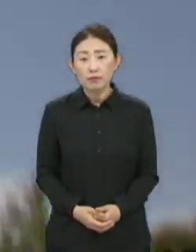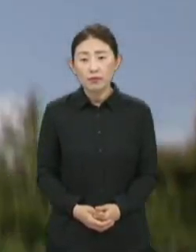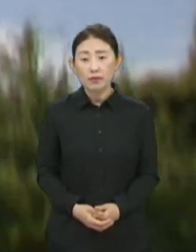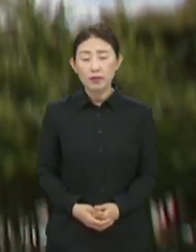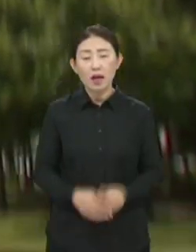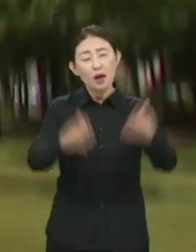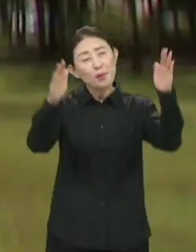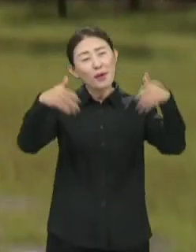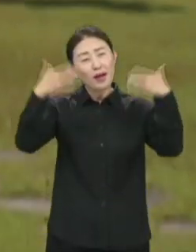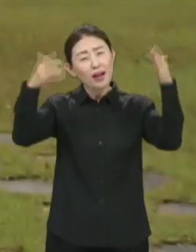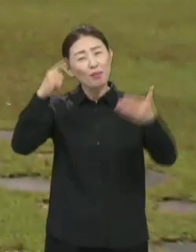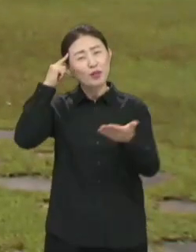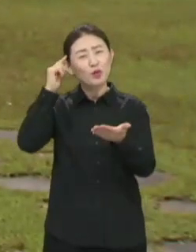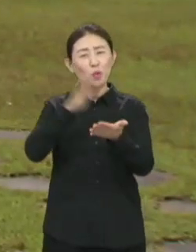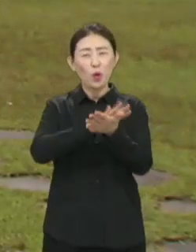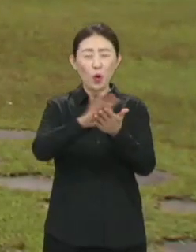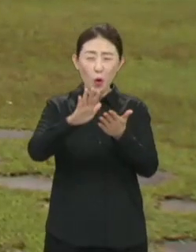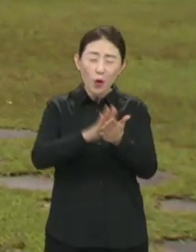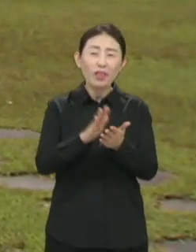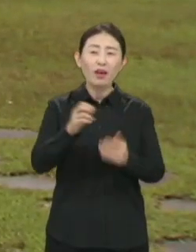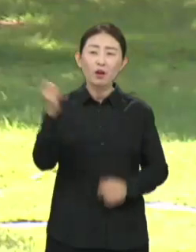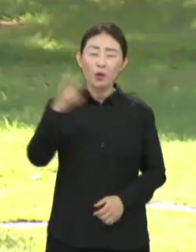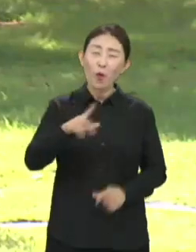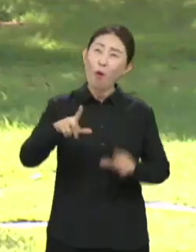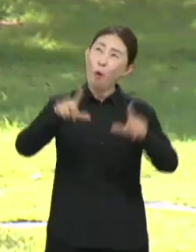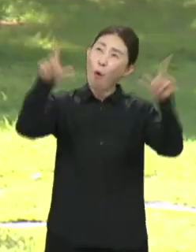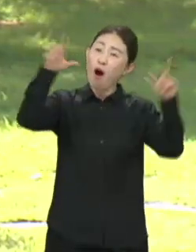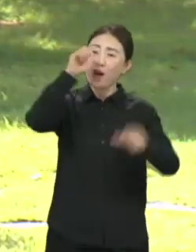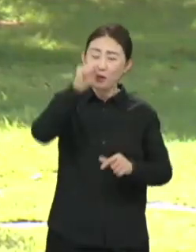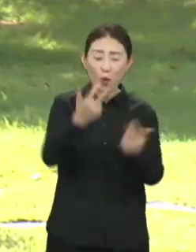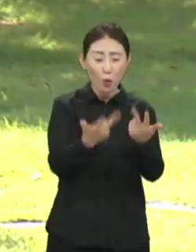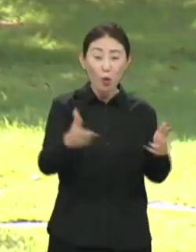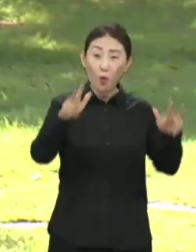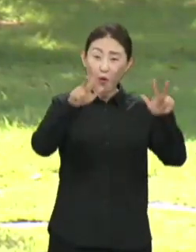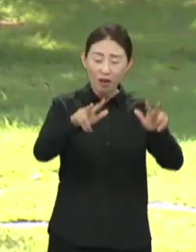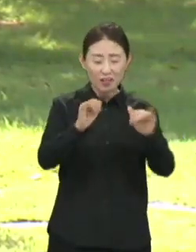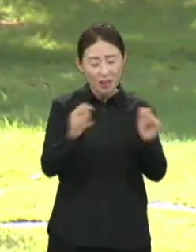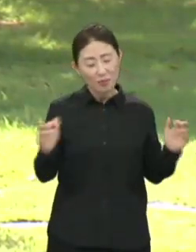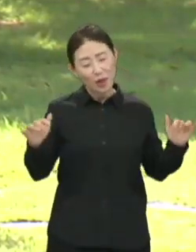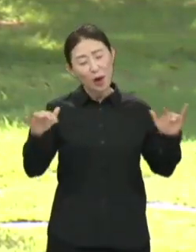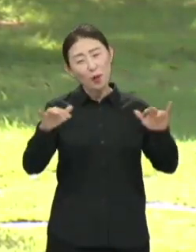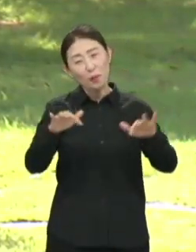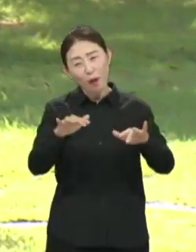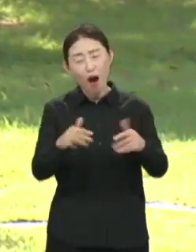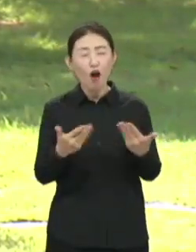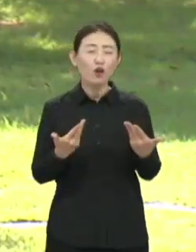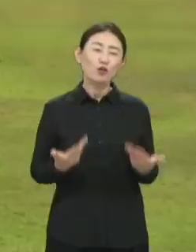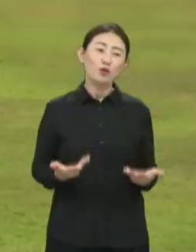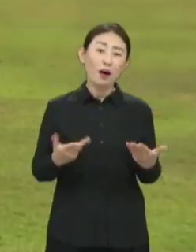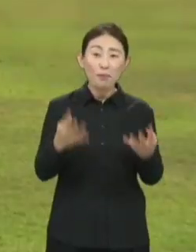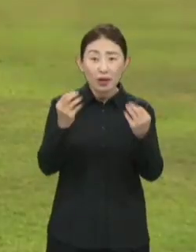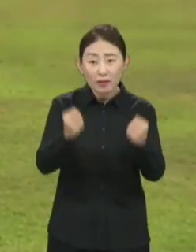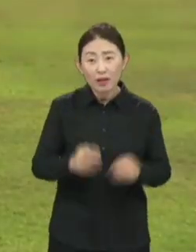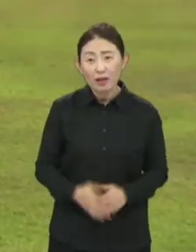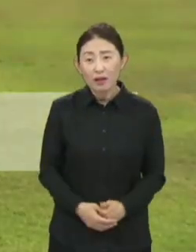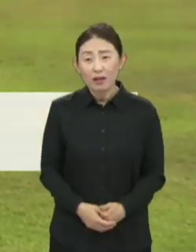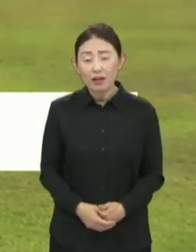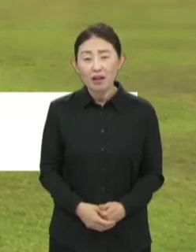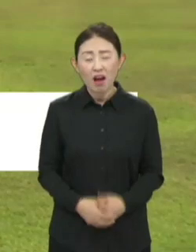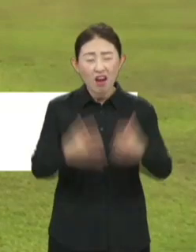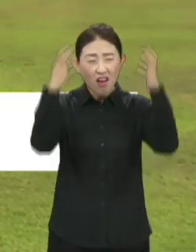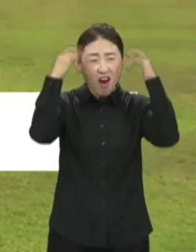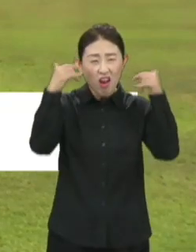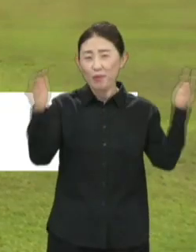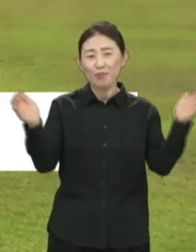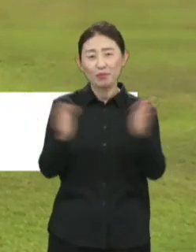시원한 바람이 불고 높고 푸르러진 하늘에 공원에는 산책을 즐기는 시민들로 북적입니다. 유난히 길었던